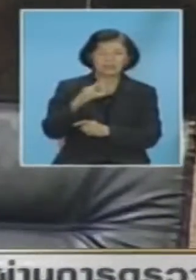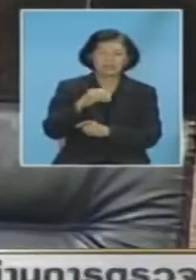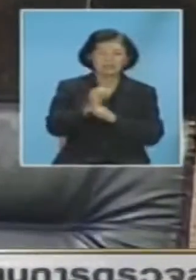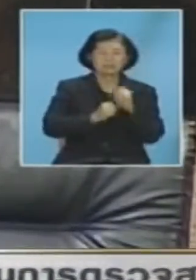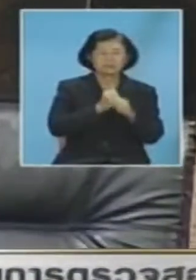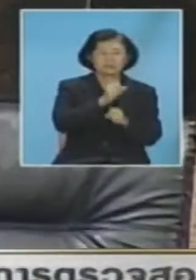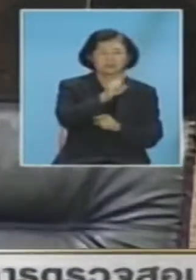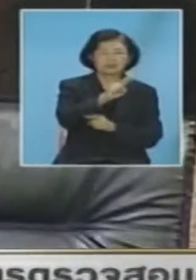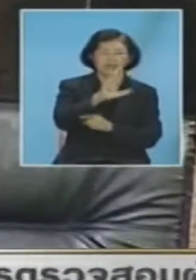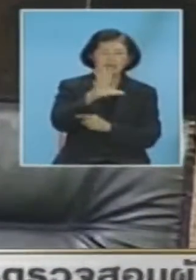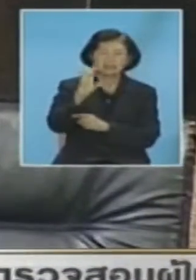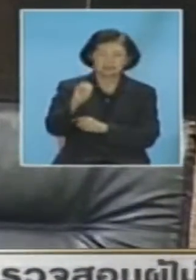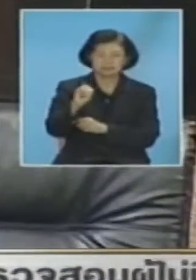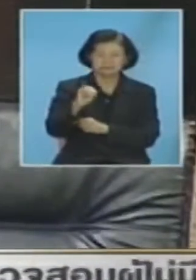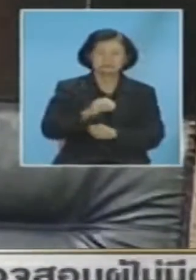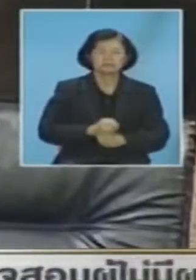2550ค่ะ